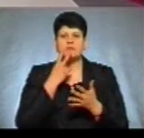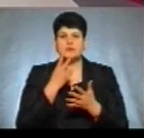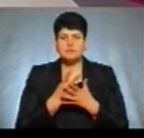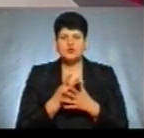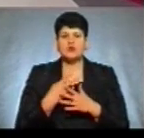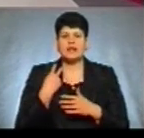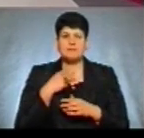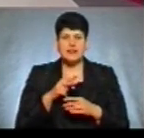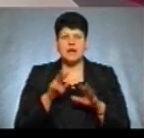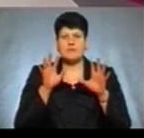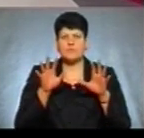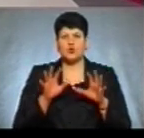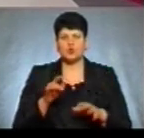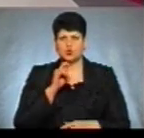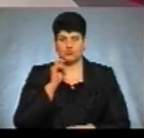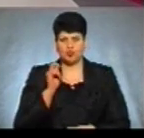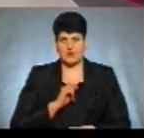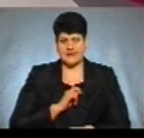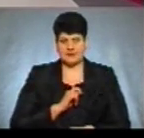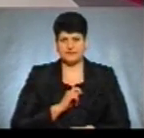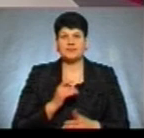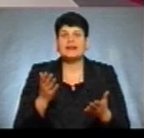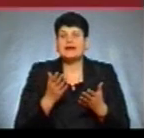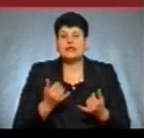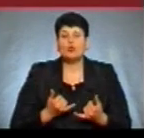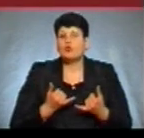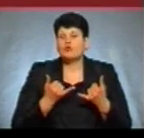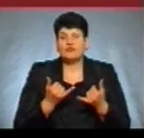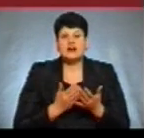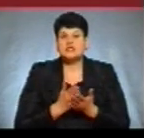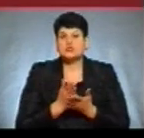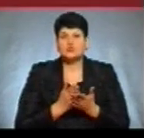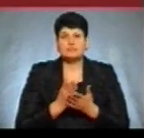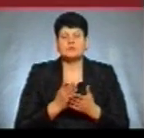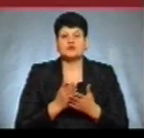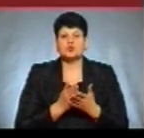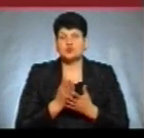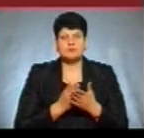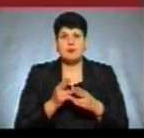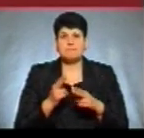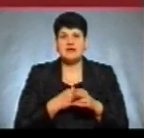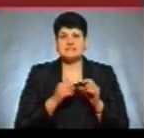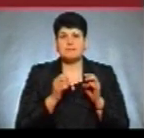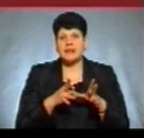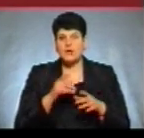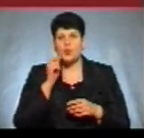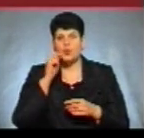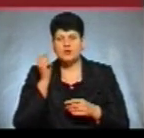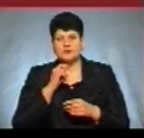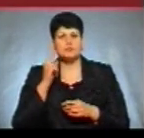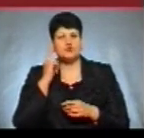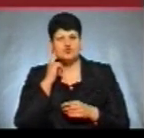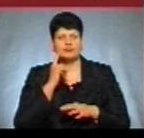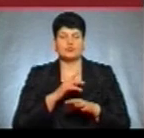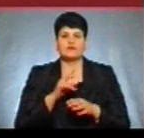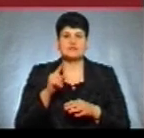Кримінальним кодексом України. Які повноваження Служби безпеки України у викритті та розслідуванні виборчих порушень? Тому що чуємо із засобів масової